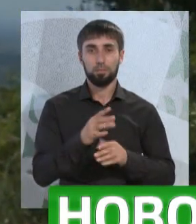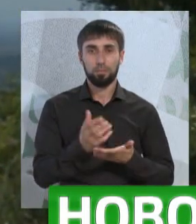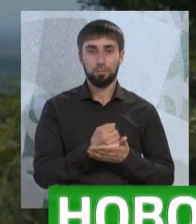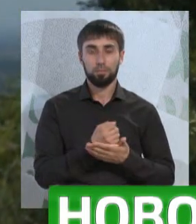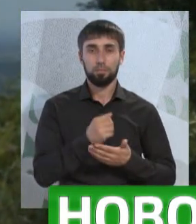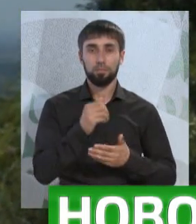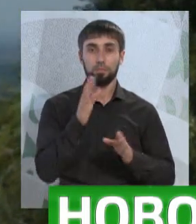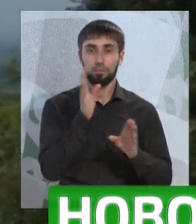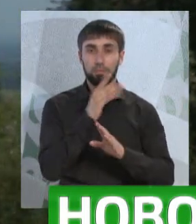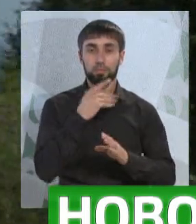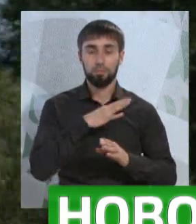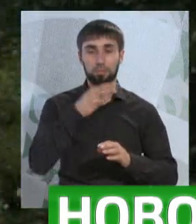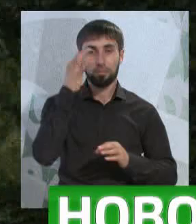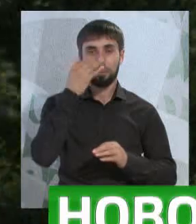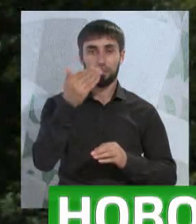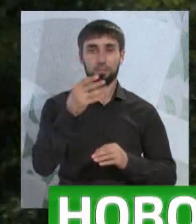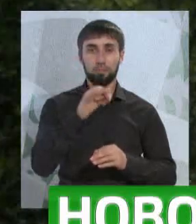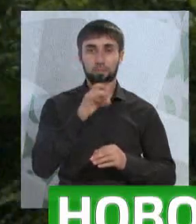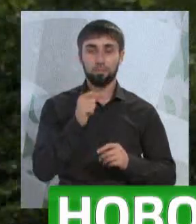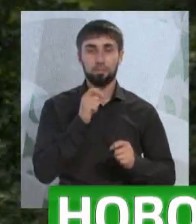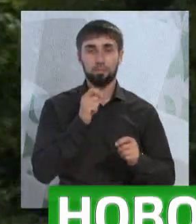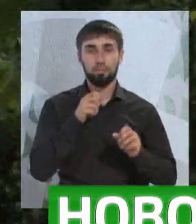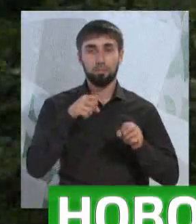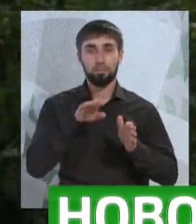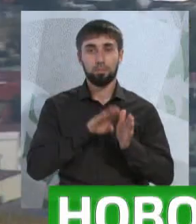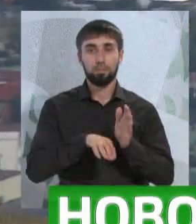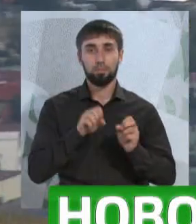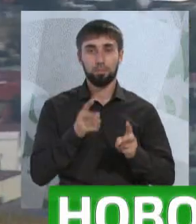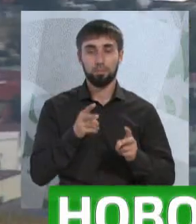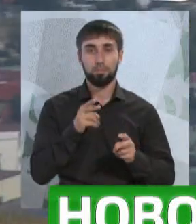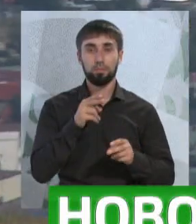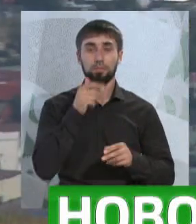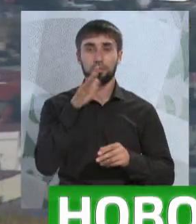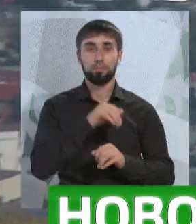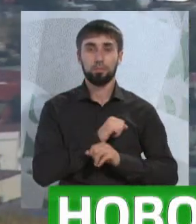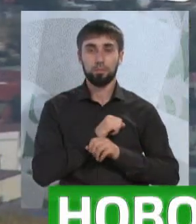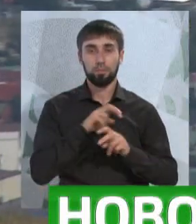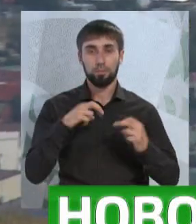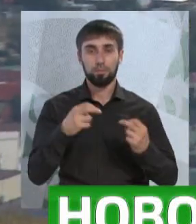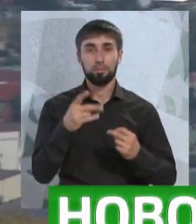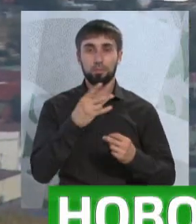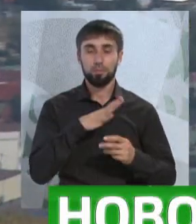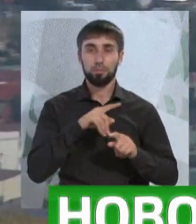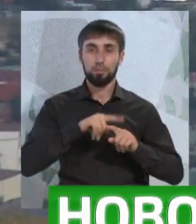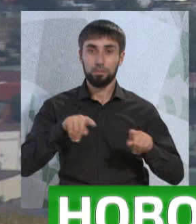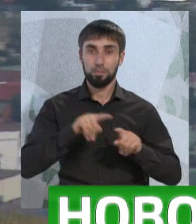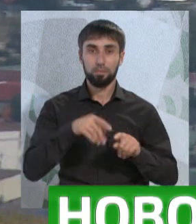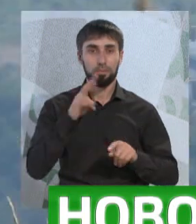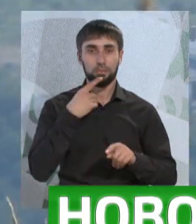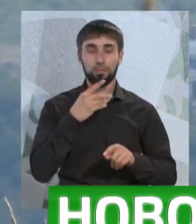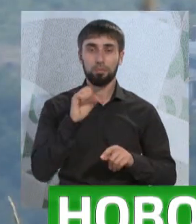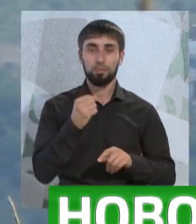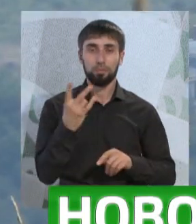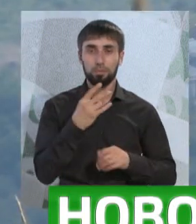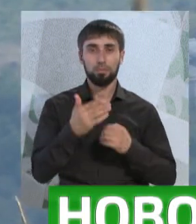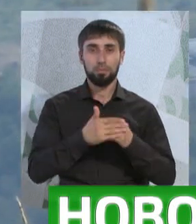Экологи не устают напоминать жителям о мерах безопасности на пикниках. Вот только большого результата, судя по всему, можно добиться не профилактическими беседами,